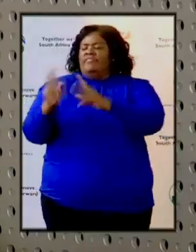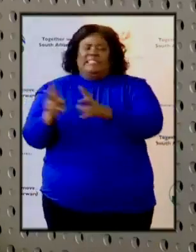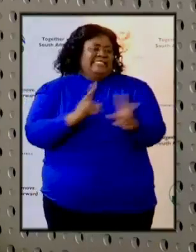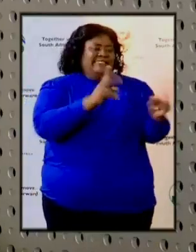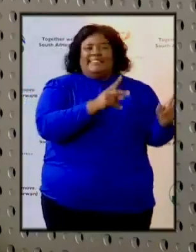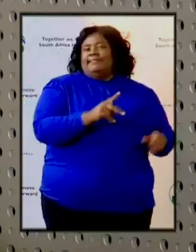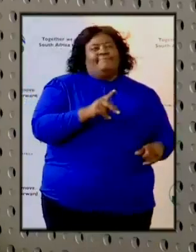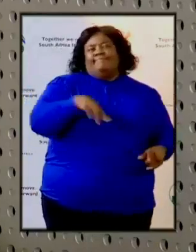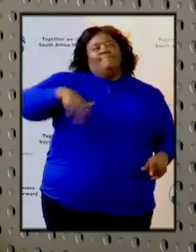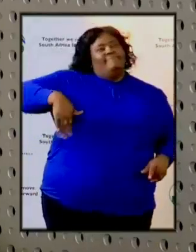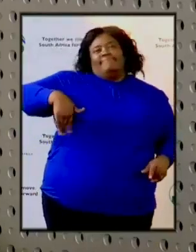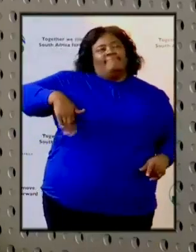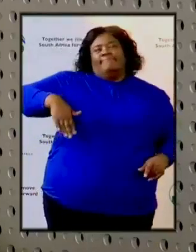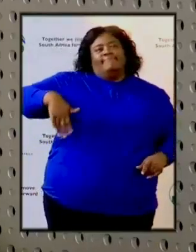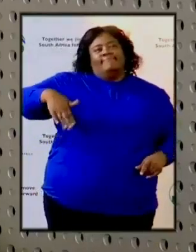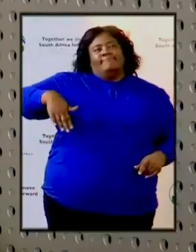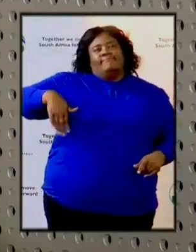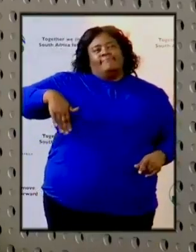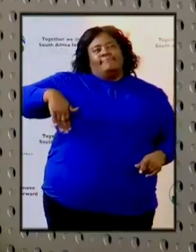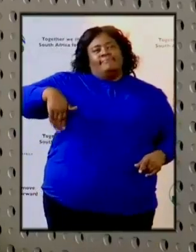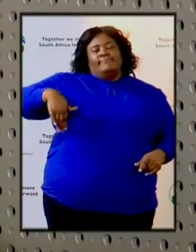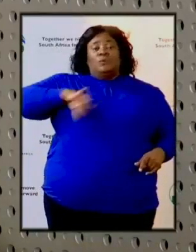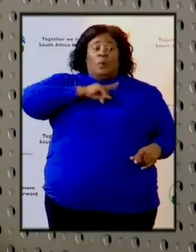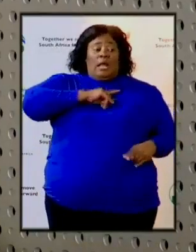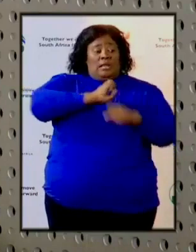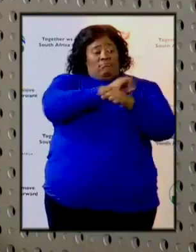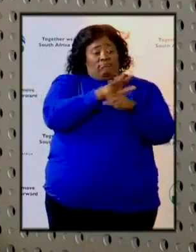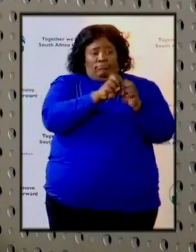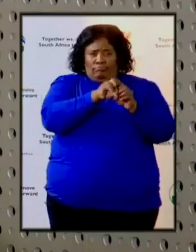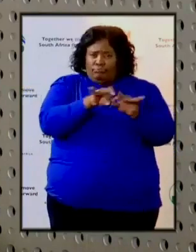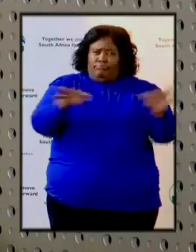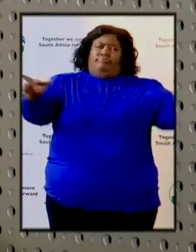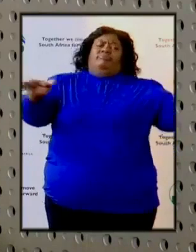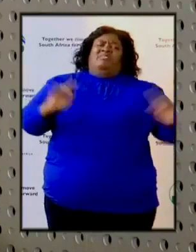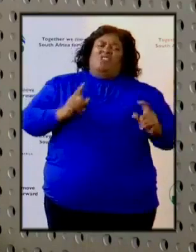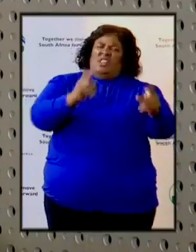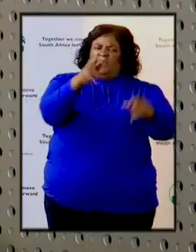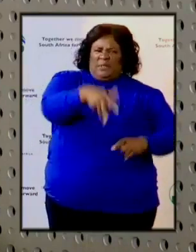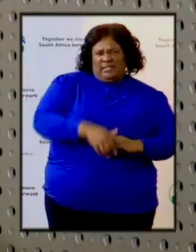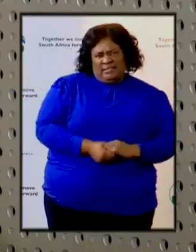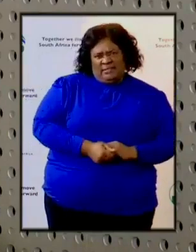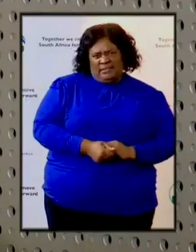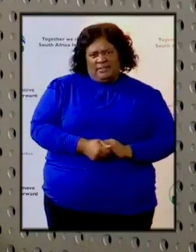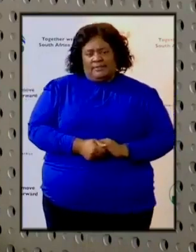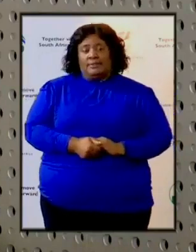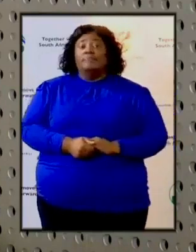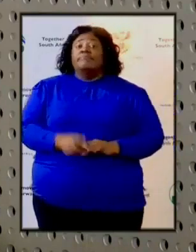asikafiki lapho. Ngeke sikwazi ukuvuma ngoba kuzokwenza igciwane libhebhetheke. Enye into